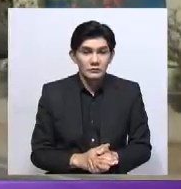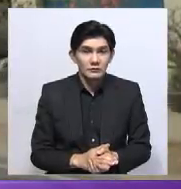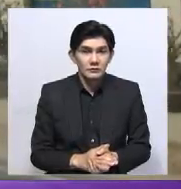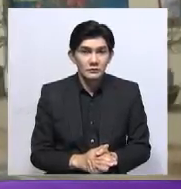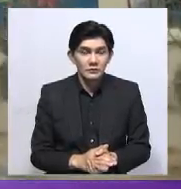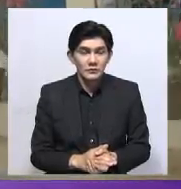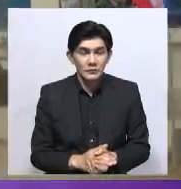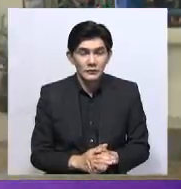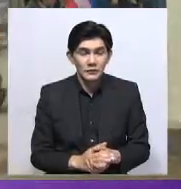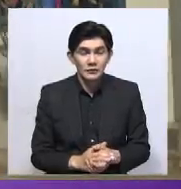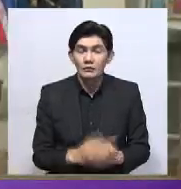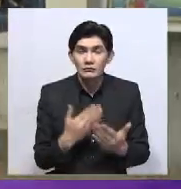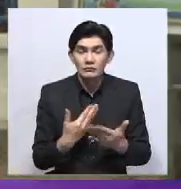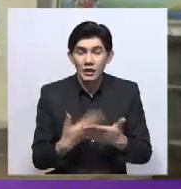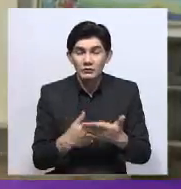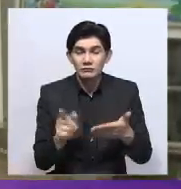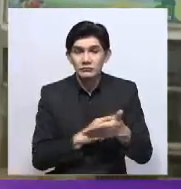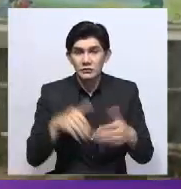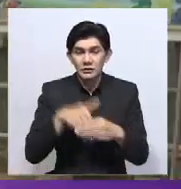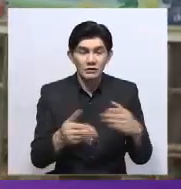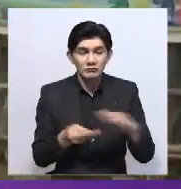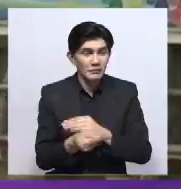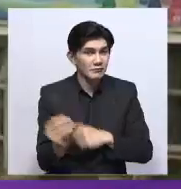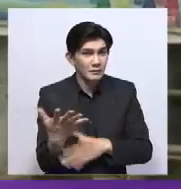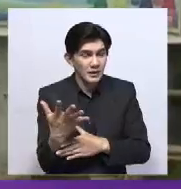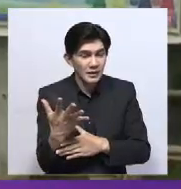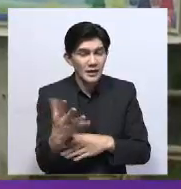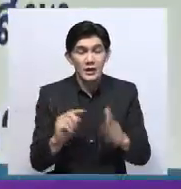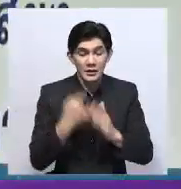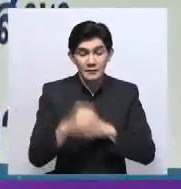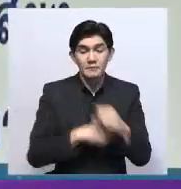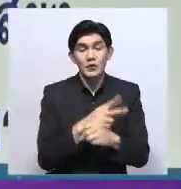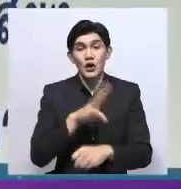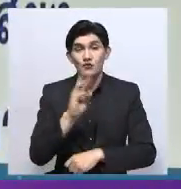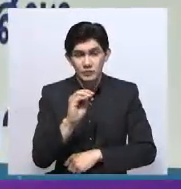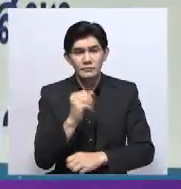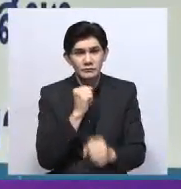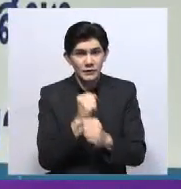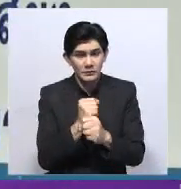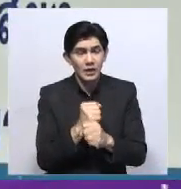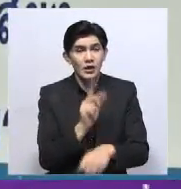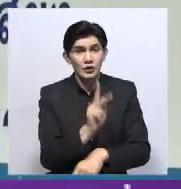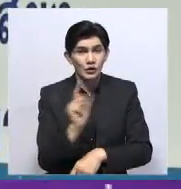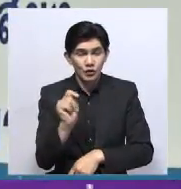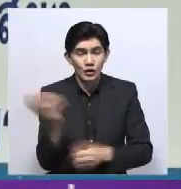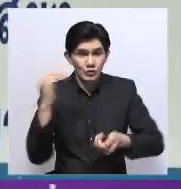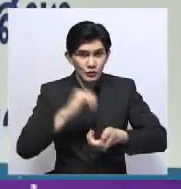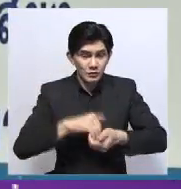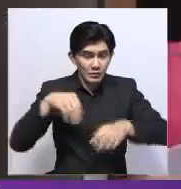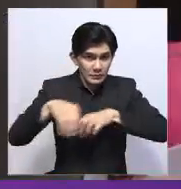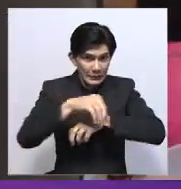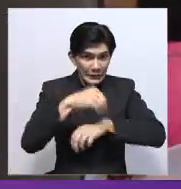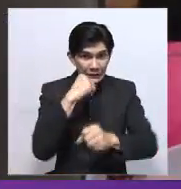หมู่บ้านไม่ขายเสียงกุดหวายเริ่มดำเนินโครงการปลายปี2560เป็นการทำงานของกกต.ร่วมกับภาคีเ